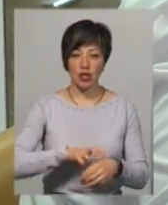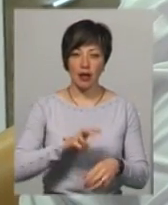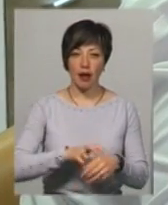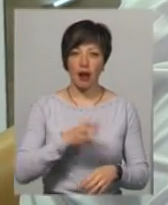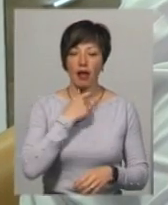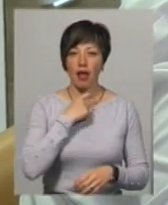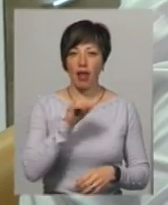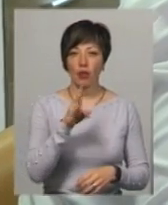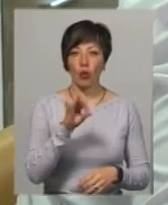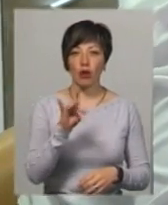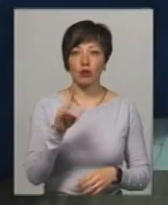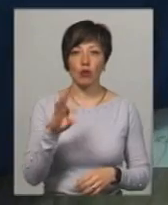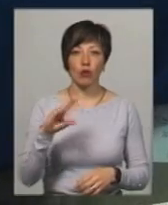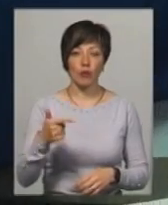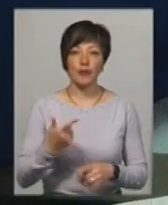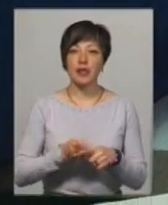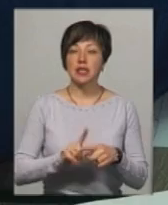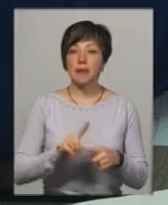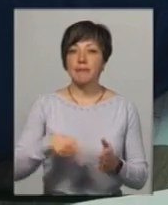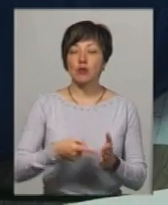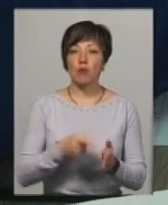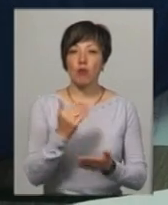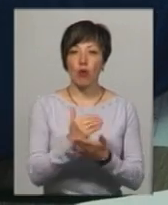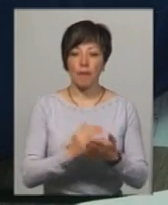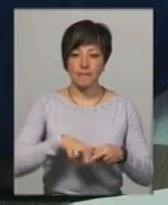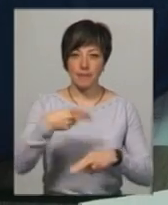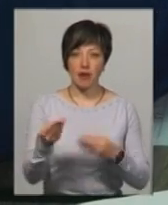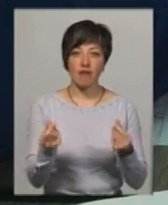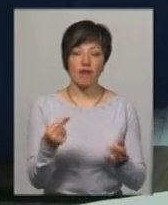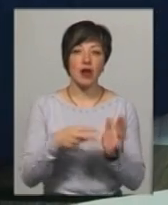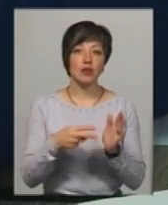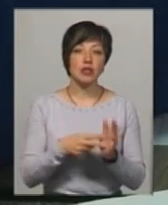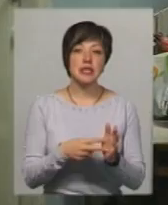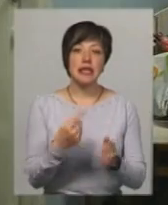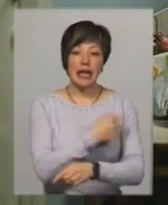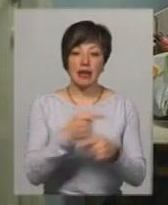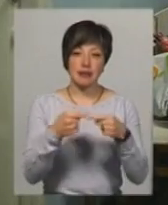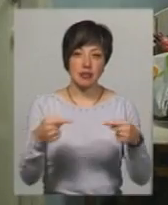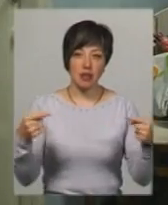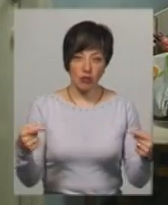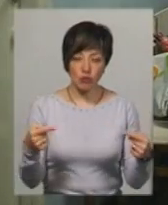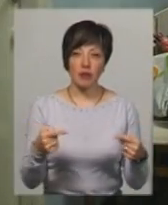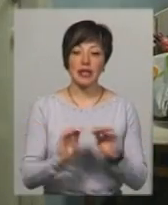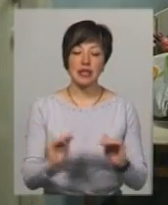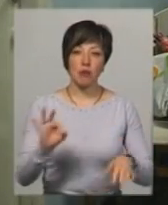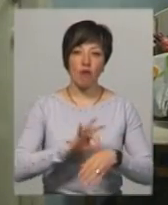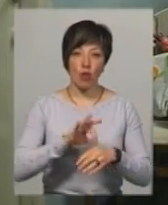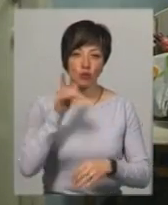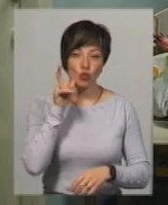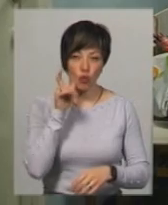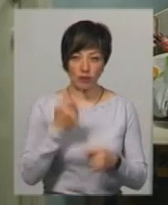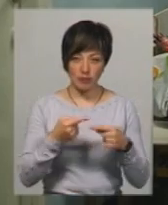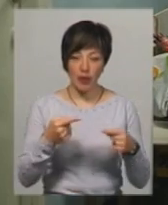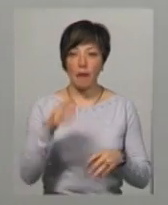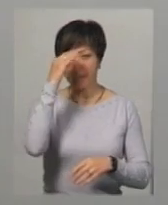лікар-ендокринолог медзакладу Людмила Розсохань. За міською програмою з відшкодування вартості лікарських засобів та інших витратних матеріалів дітям, хворим на цукровий